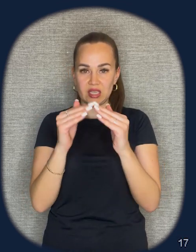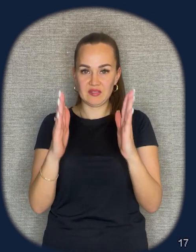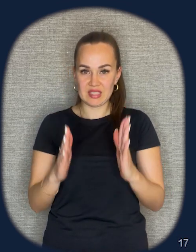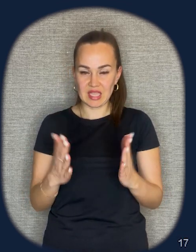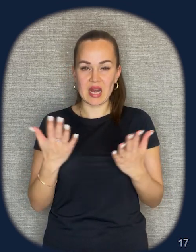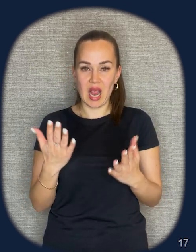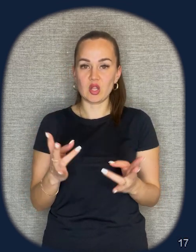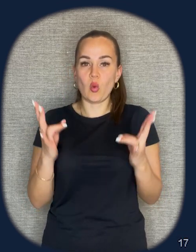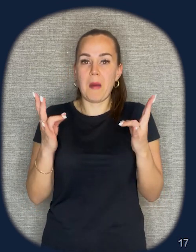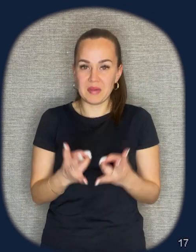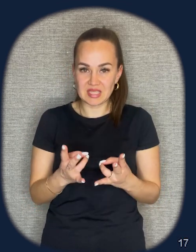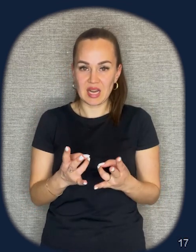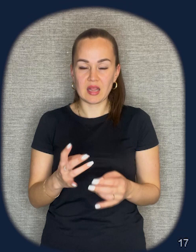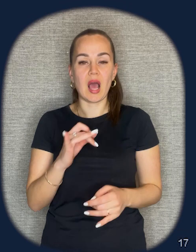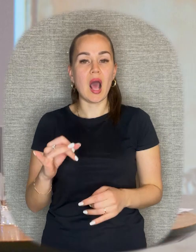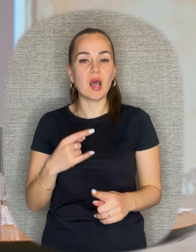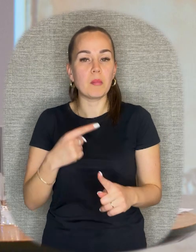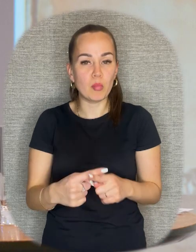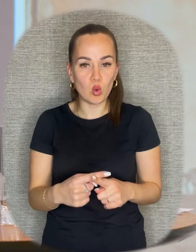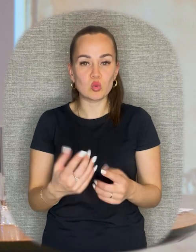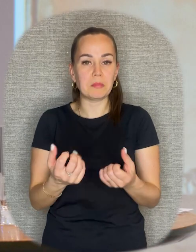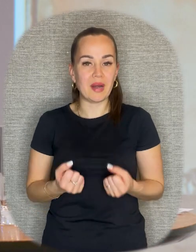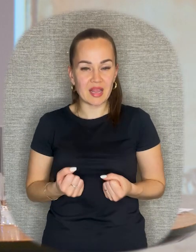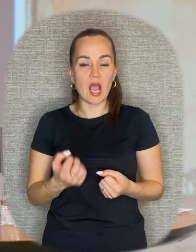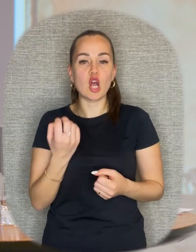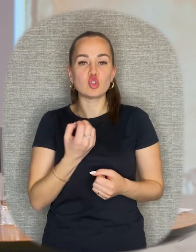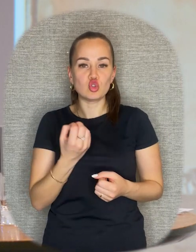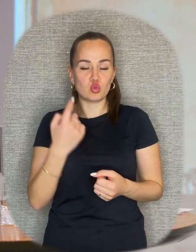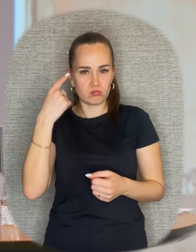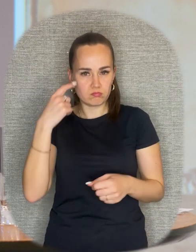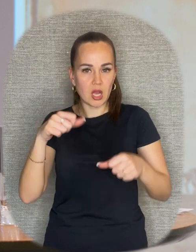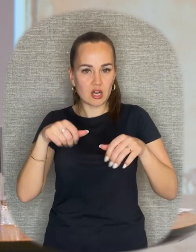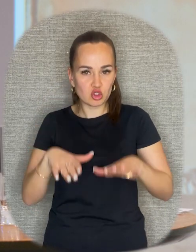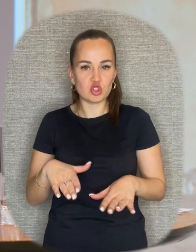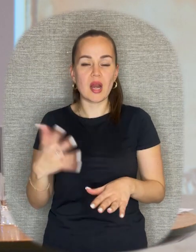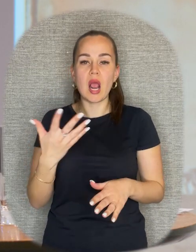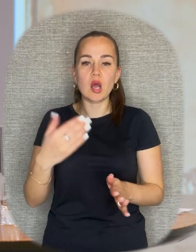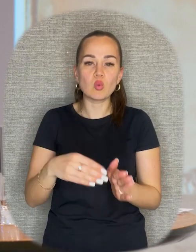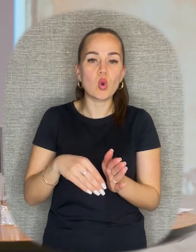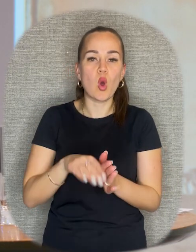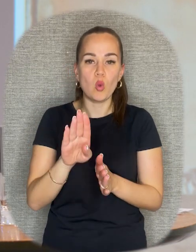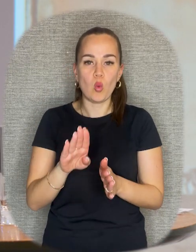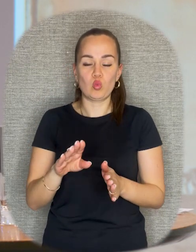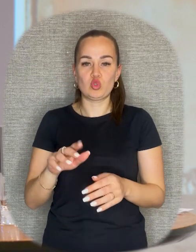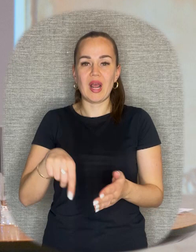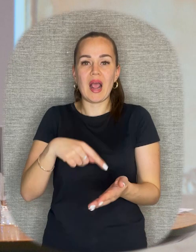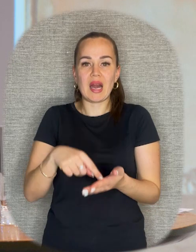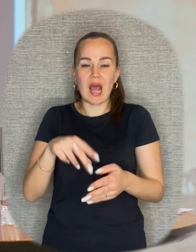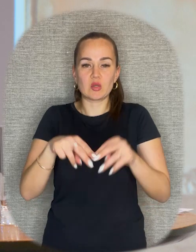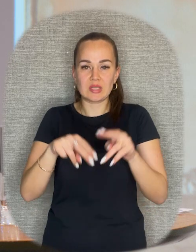восстановить здание которое пострадало а принять какие-то решения которые